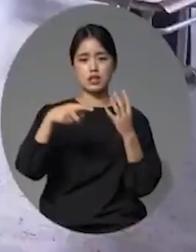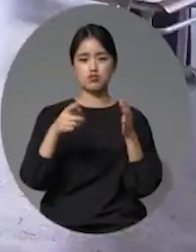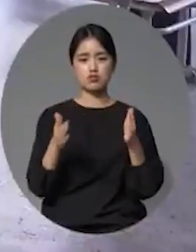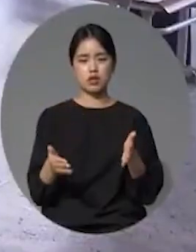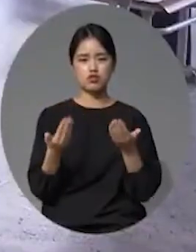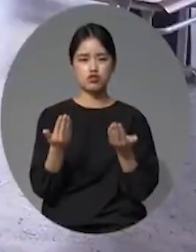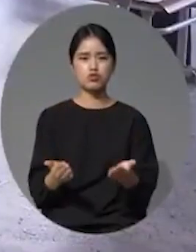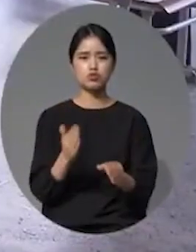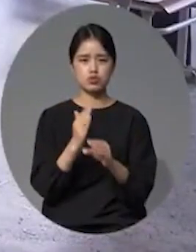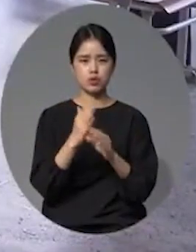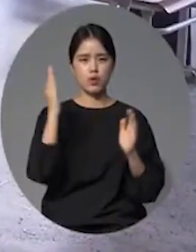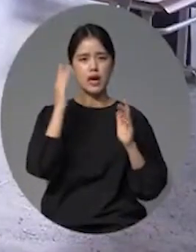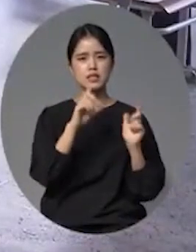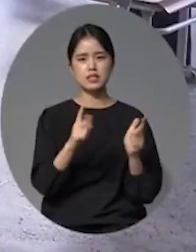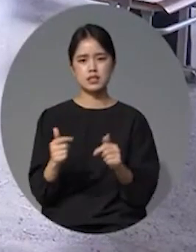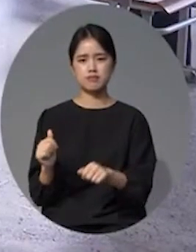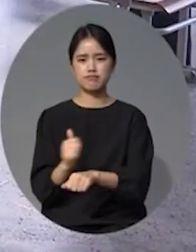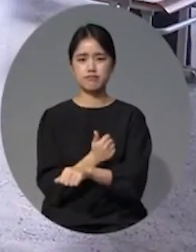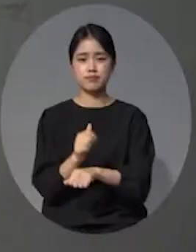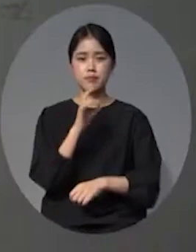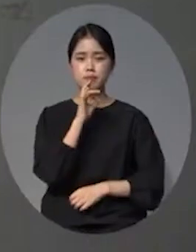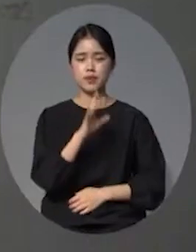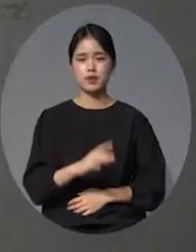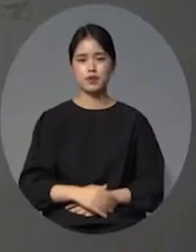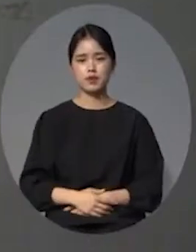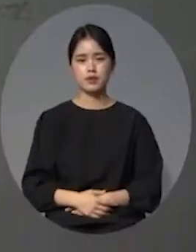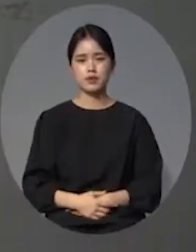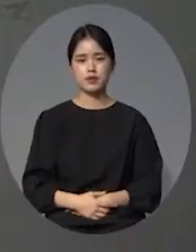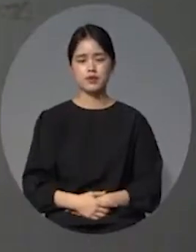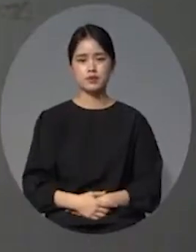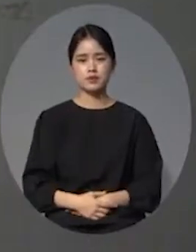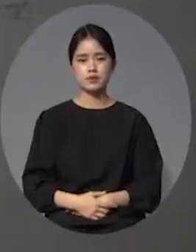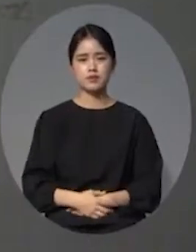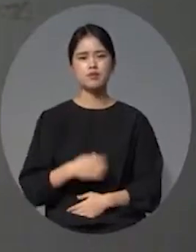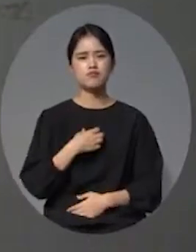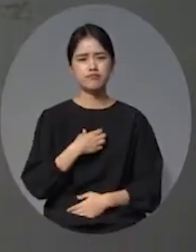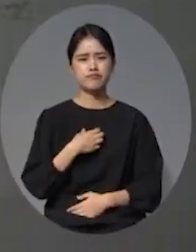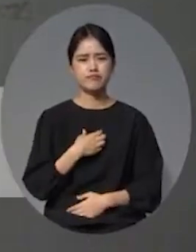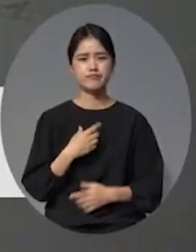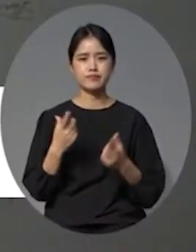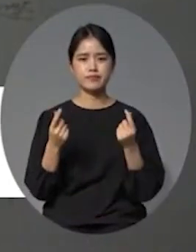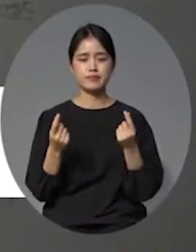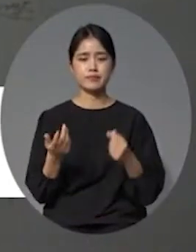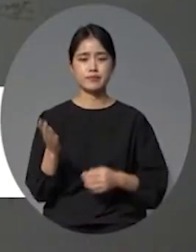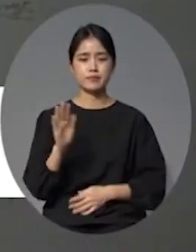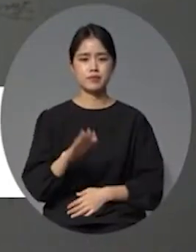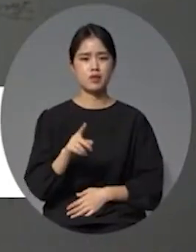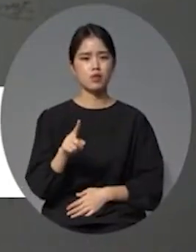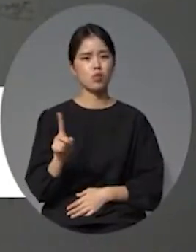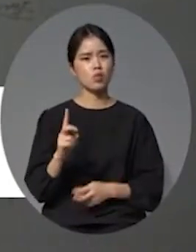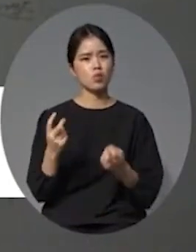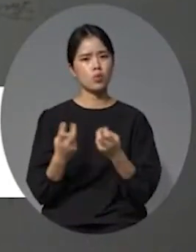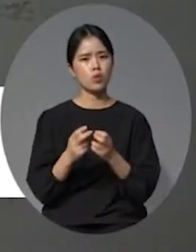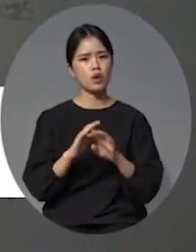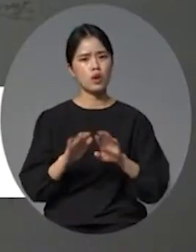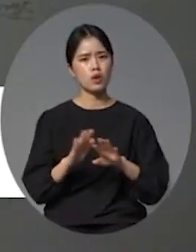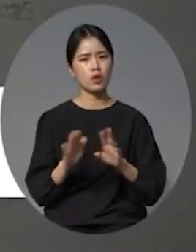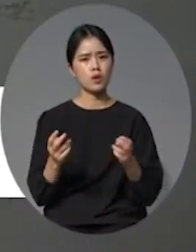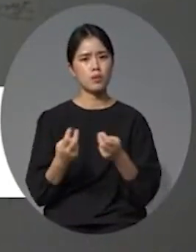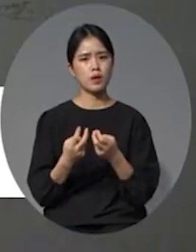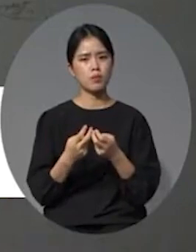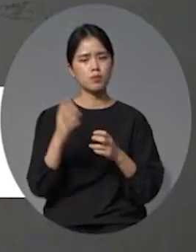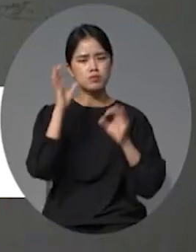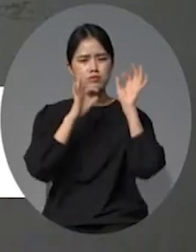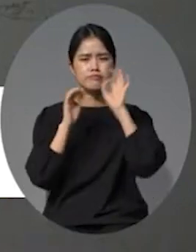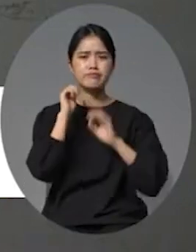학생들은 등교하지 못하고 있습니다 걱정이 너무 다는데 이게 어떻게 해결 방법을 계속